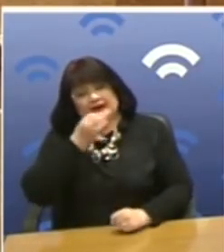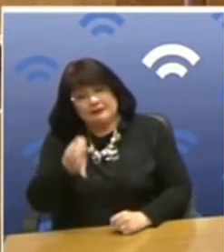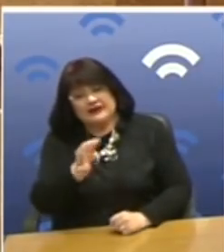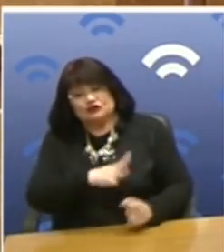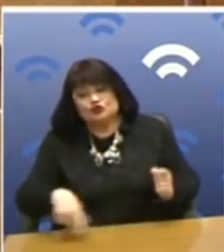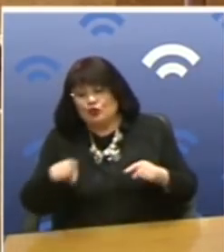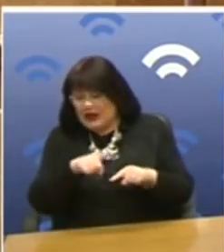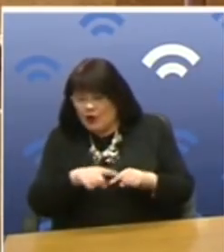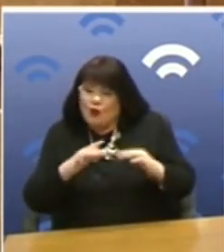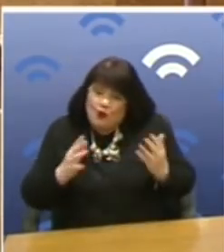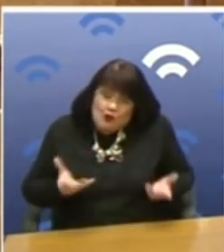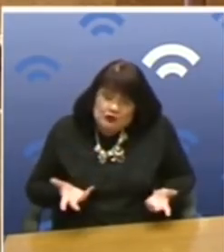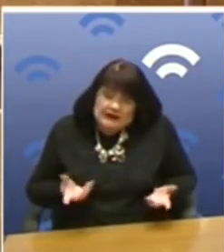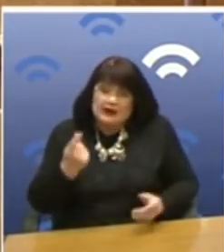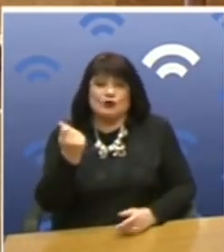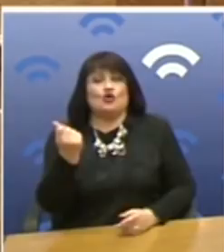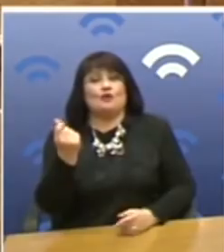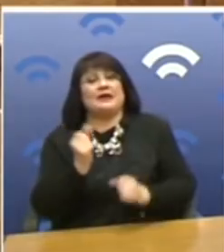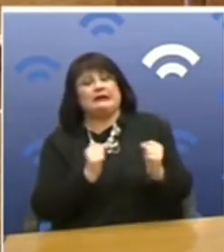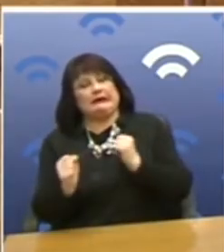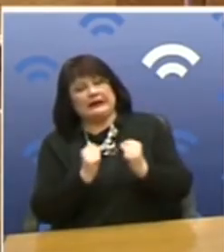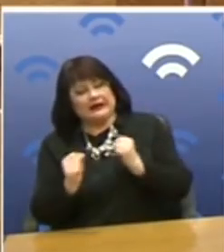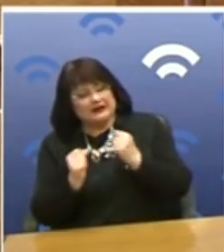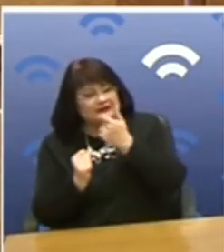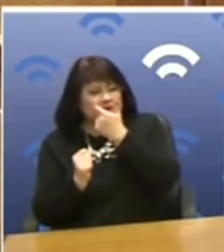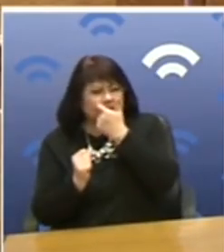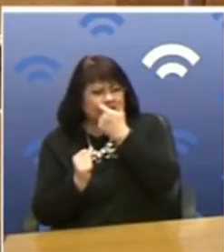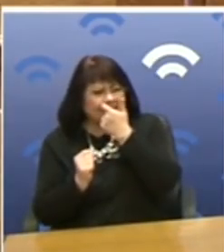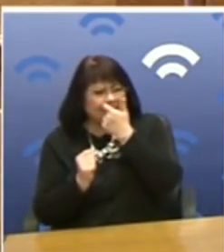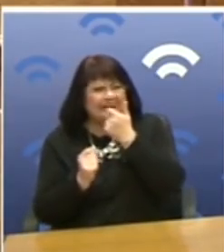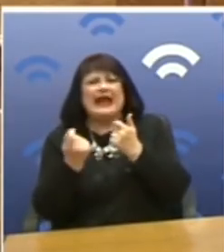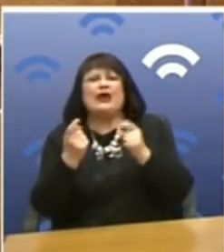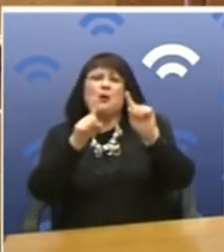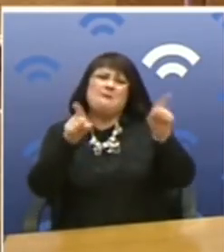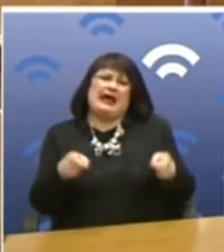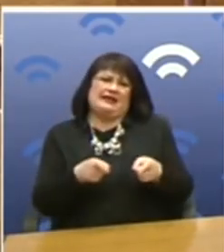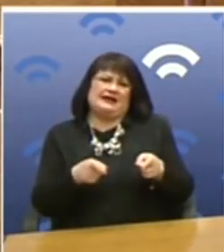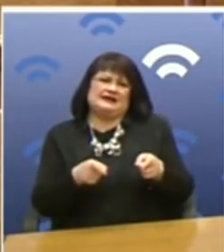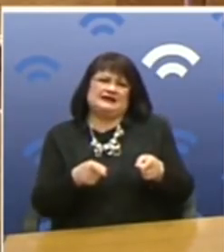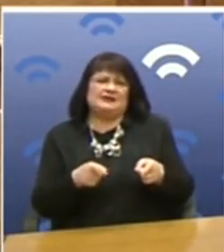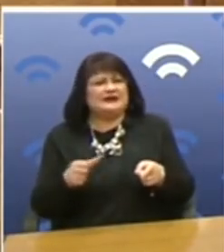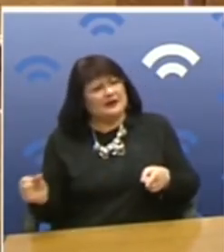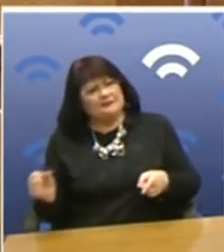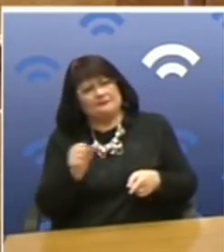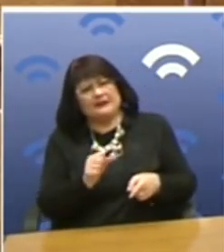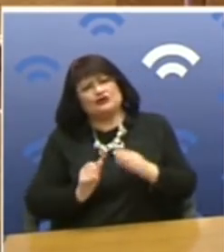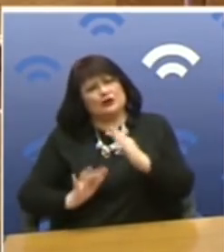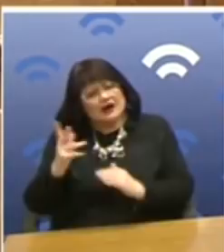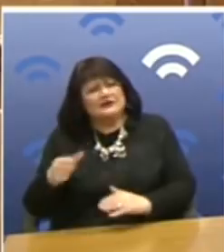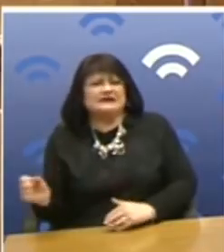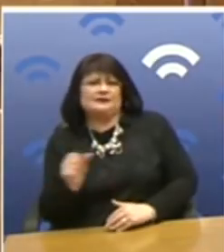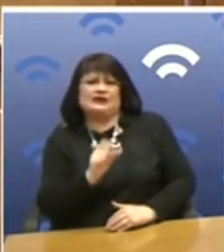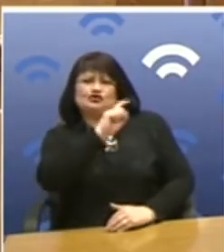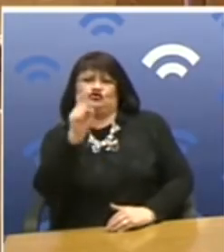ελληνικό λαό πως η οικονομική κρίση είναι μια μικρή παρένθεση στην κανονικότητα και στην ανάπτυξη,